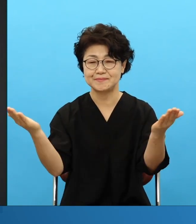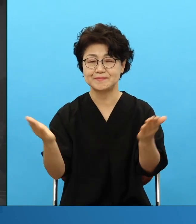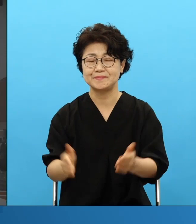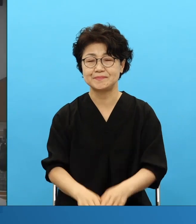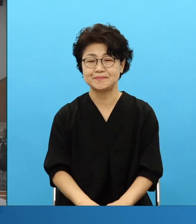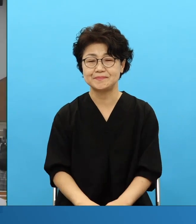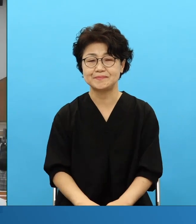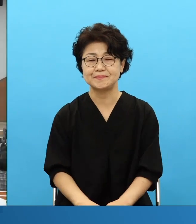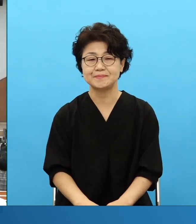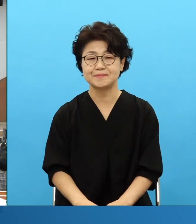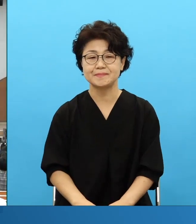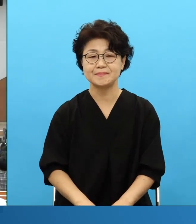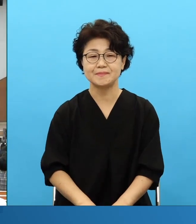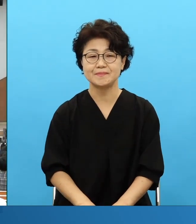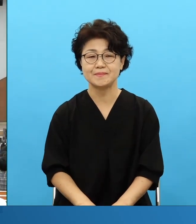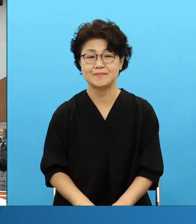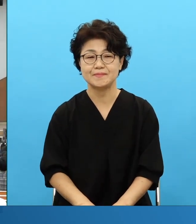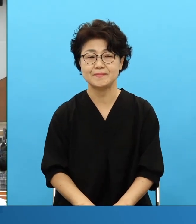주시겠습니다.